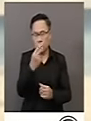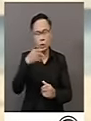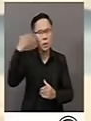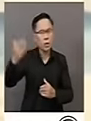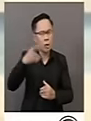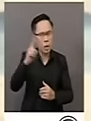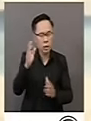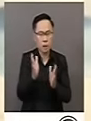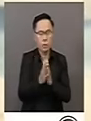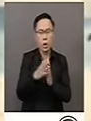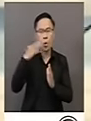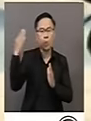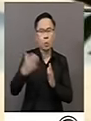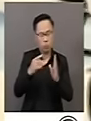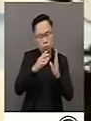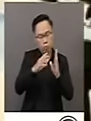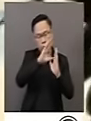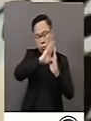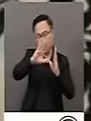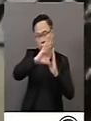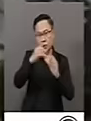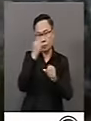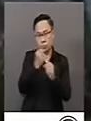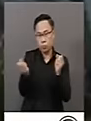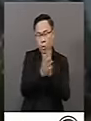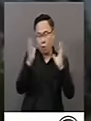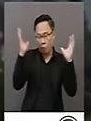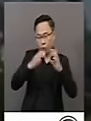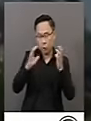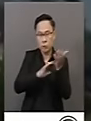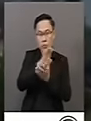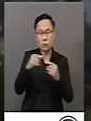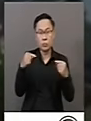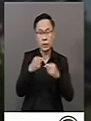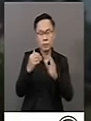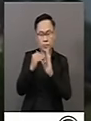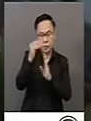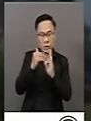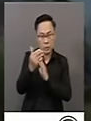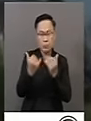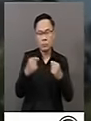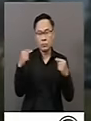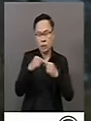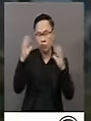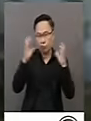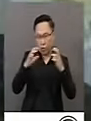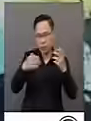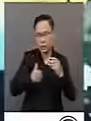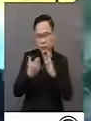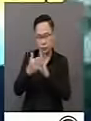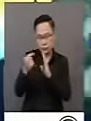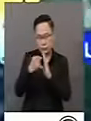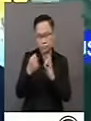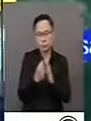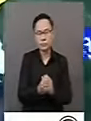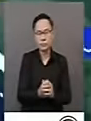สำคัญนั่นก็คือคลื่นกระแสลมฝ่ายตะวันตกที่ทำให้ฝนตกนะครับในบริเวณของพื้นที่ประเทศไทยตอนบนทางด้านภาคเหนือรวมถึงทาง